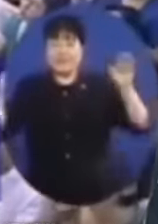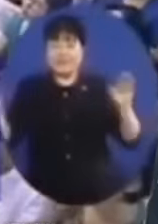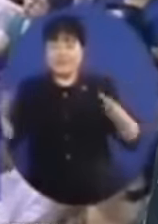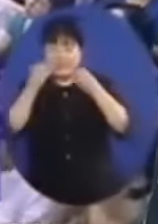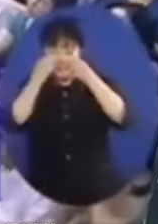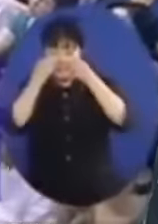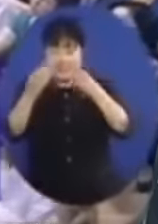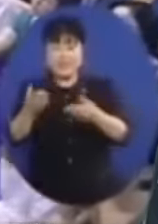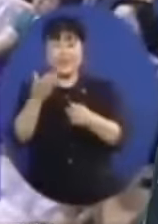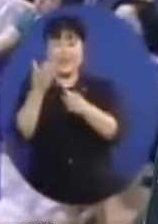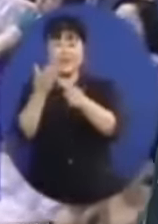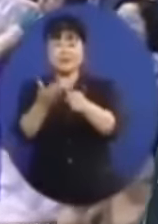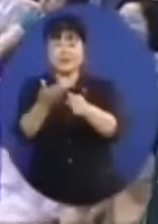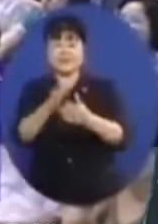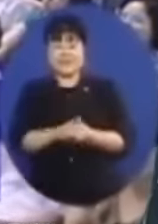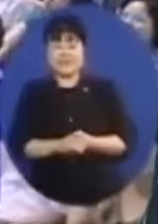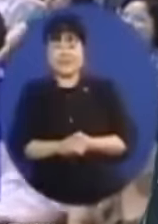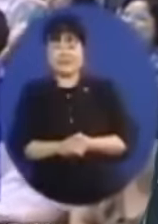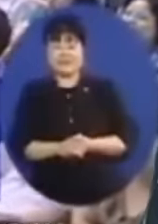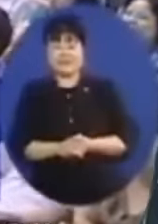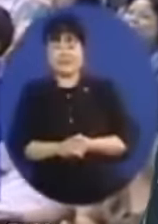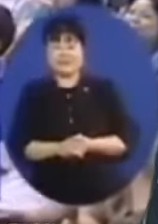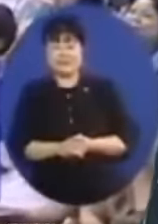청춘을 독수리같이 새롭게 하시는도다.